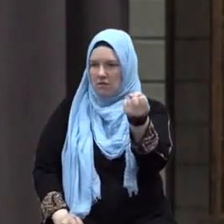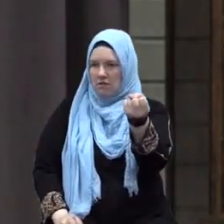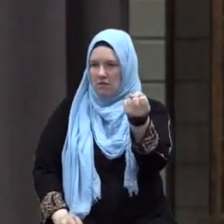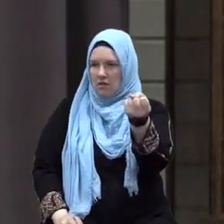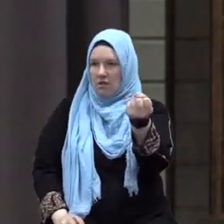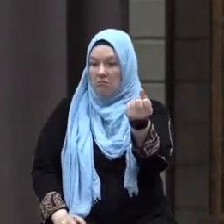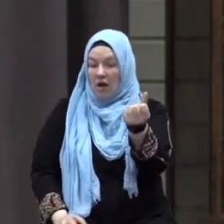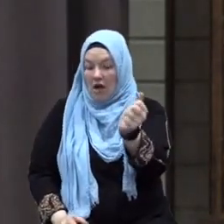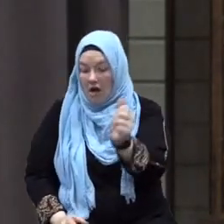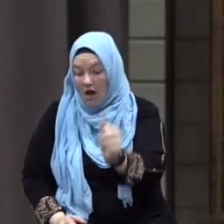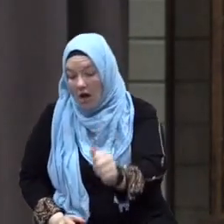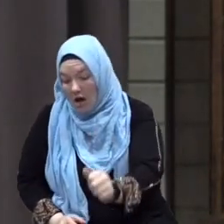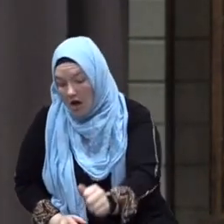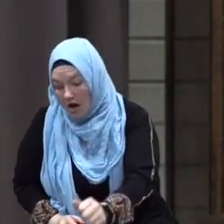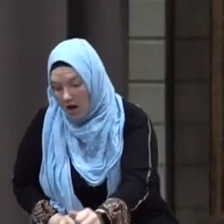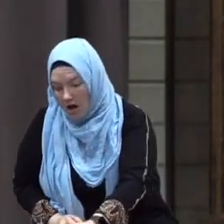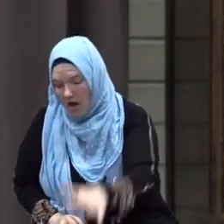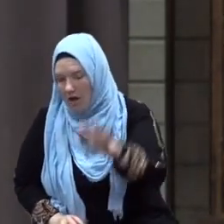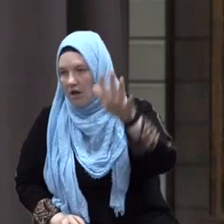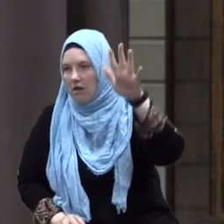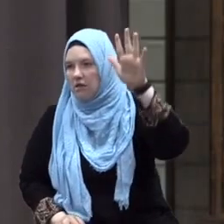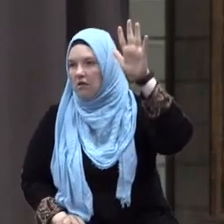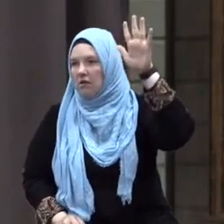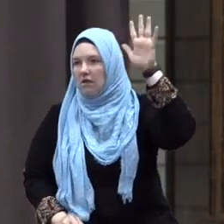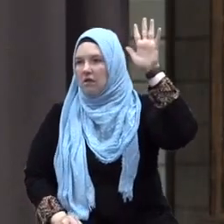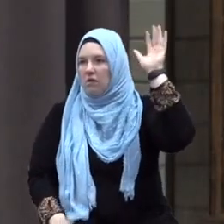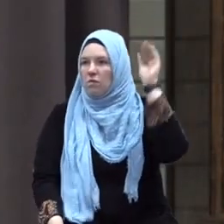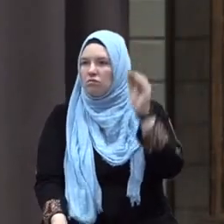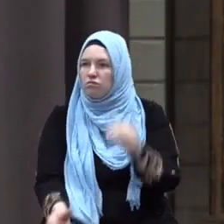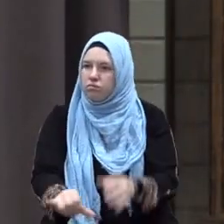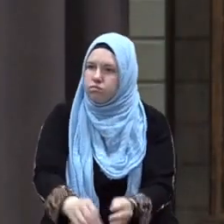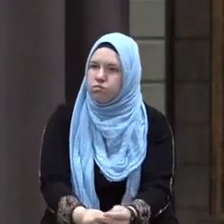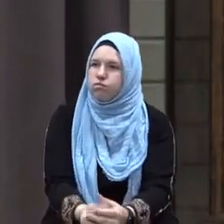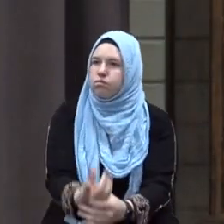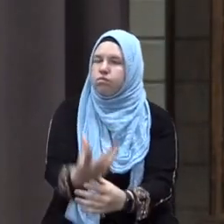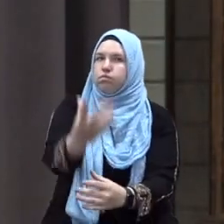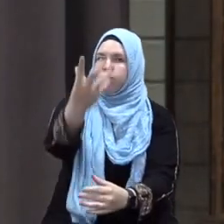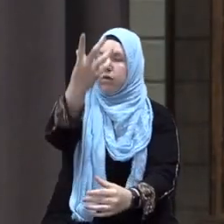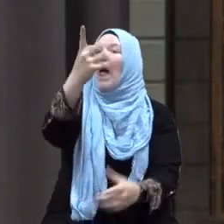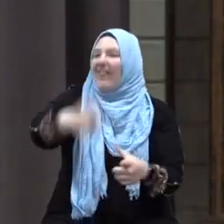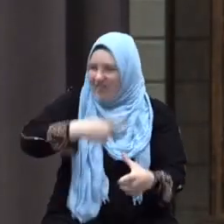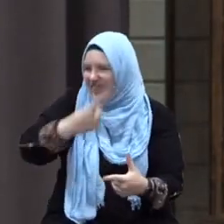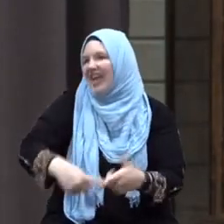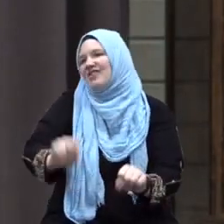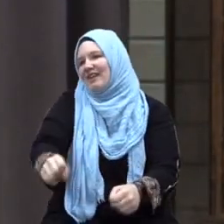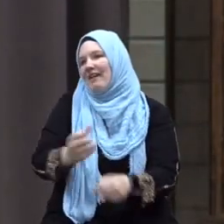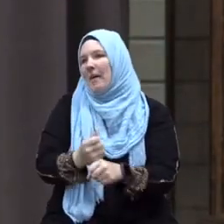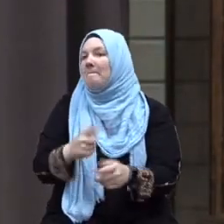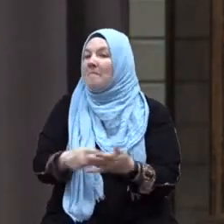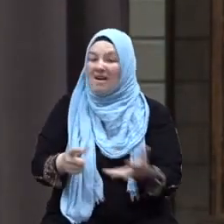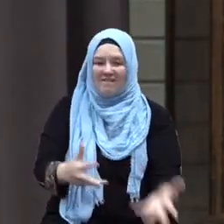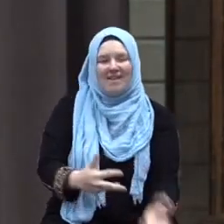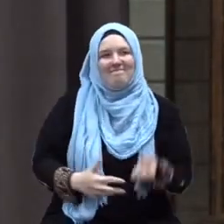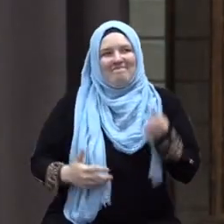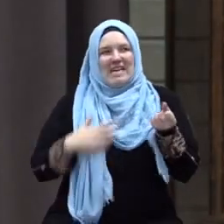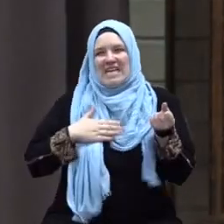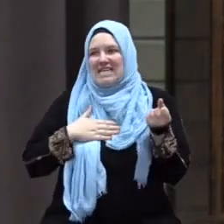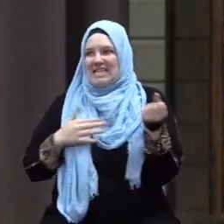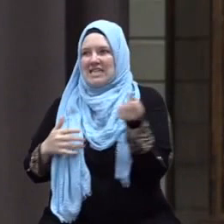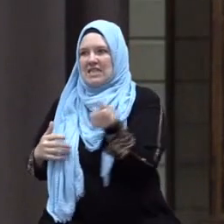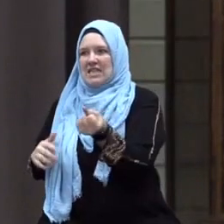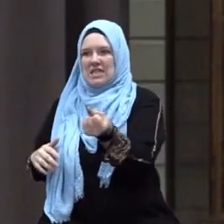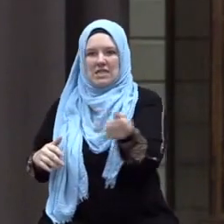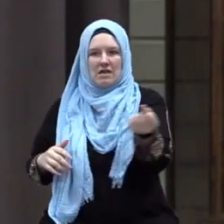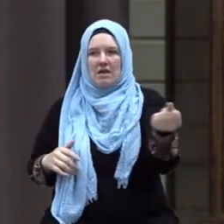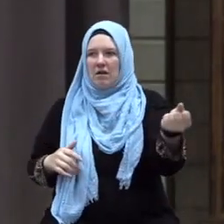have. You'll never be able to grow it. This is part of the sunnah of life. This is what it means to say, إِن